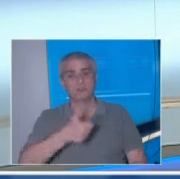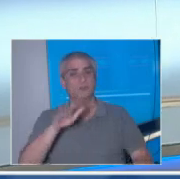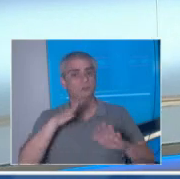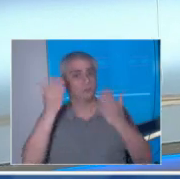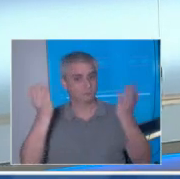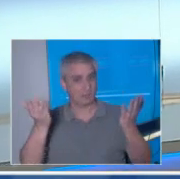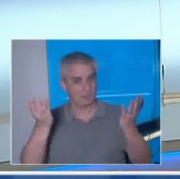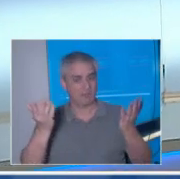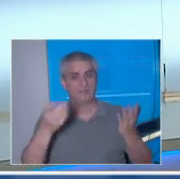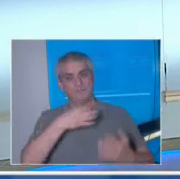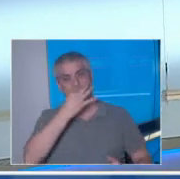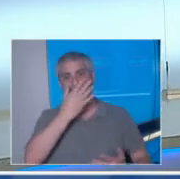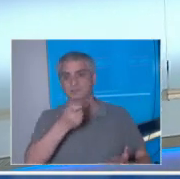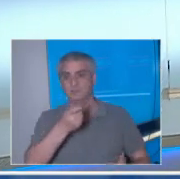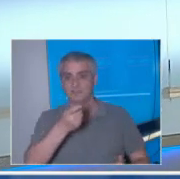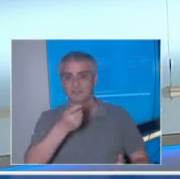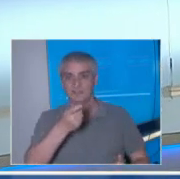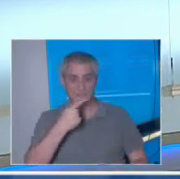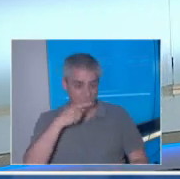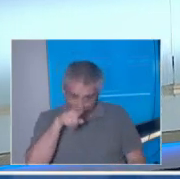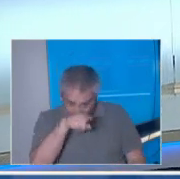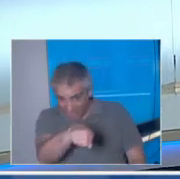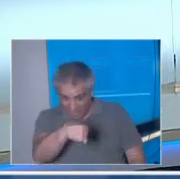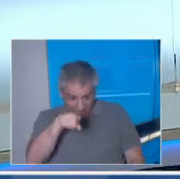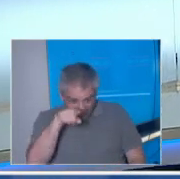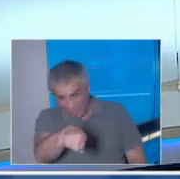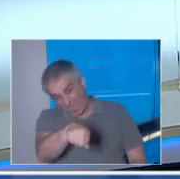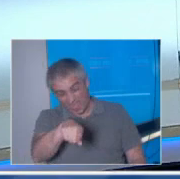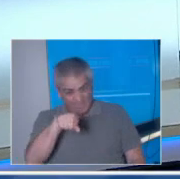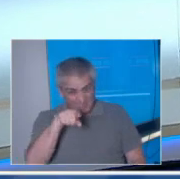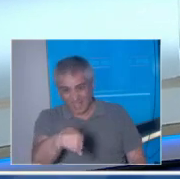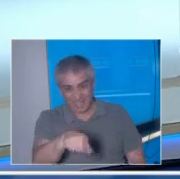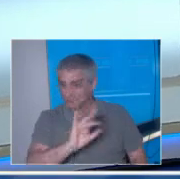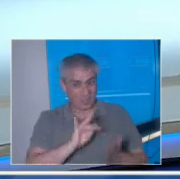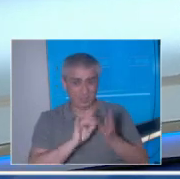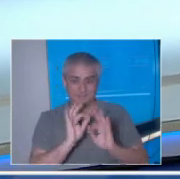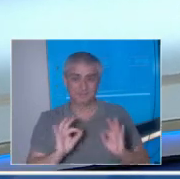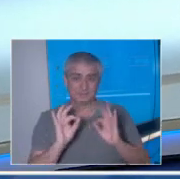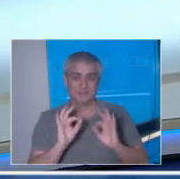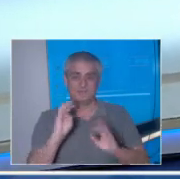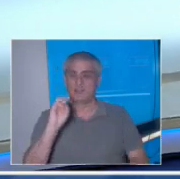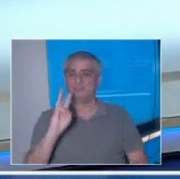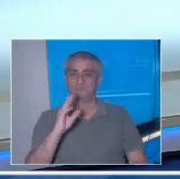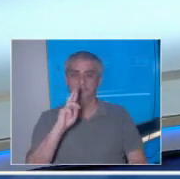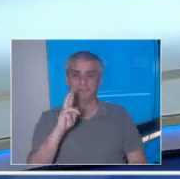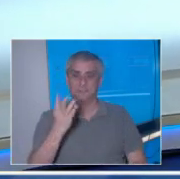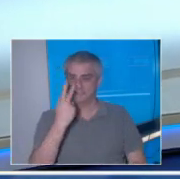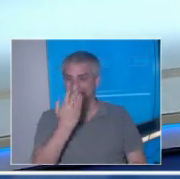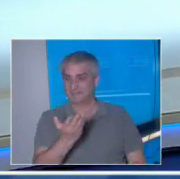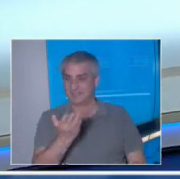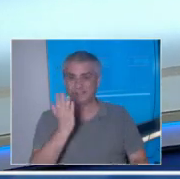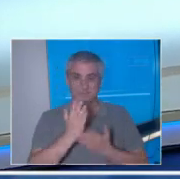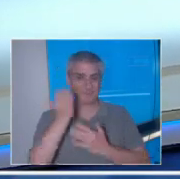הממשלה, ולשאת אליו דברים, אבל... התנועה למקום ישיבה שלו, שהוא לא שם. למיכל שיר היה קטע עם נתניהו גם